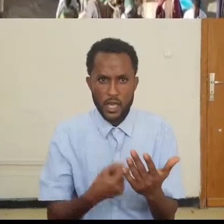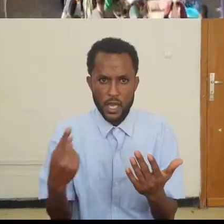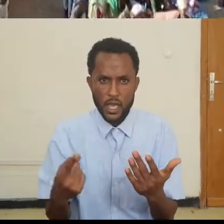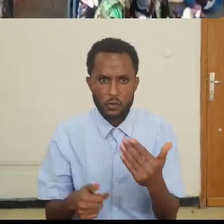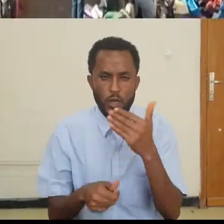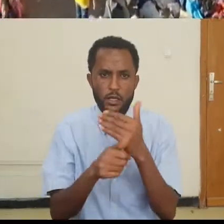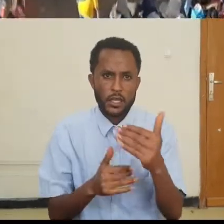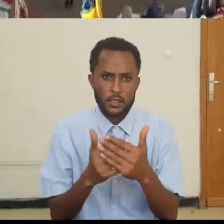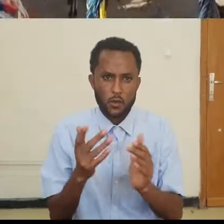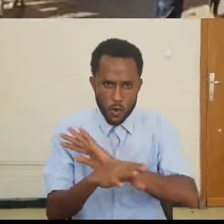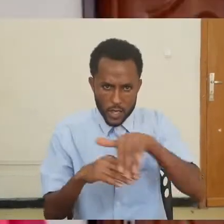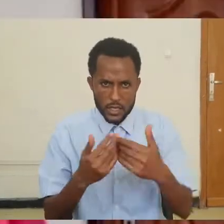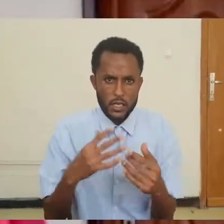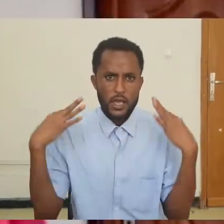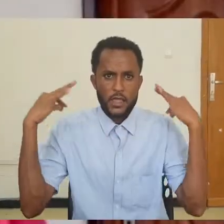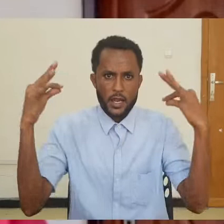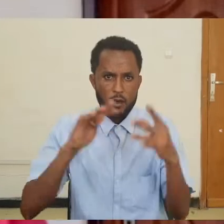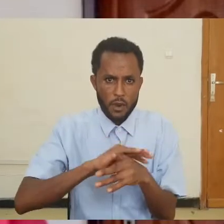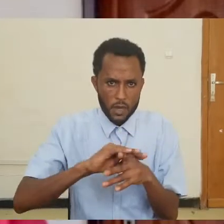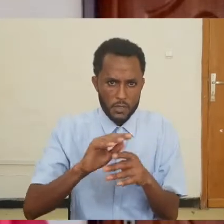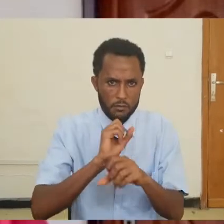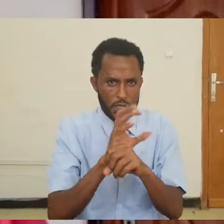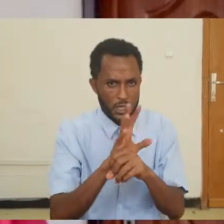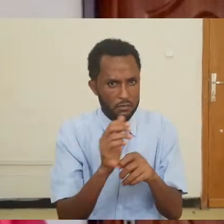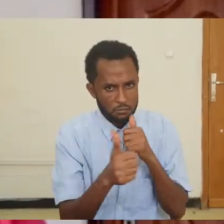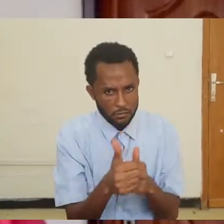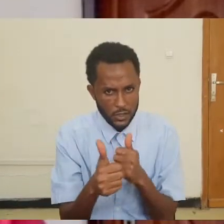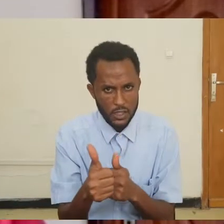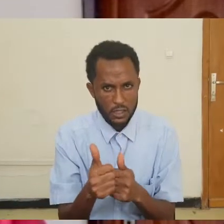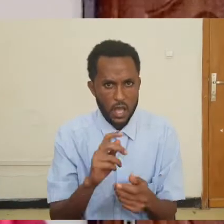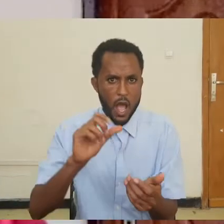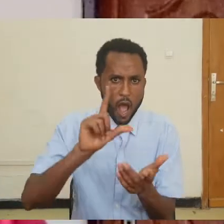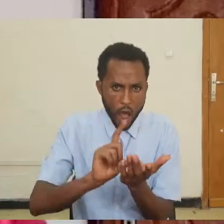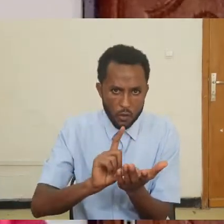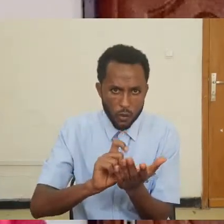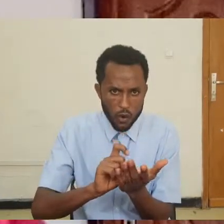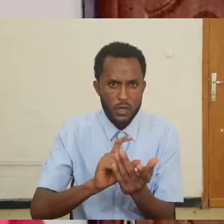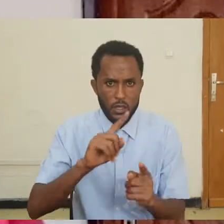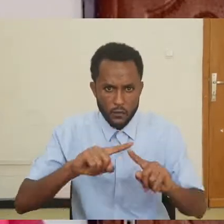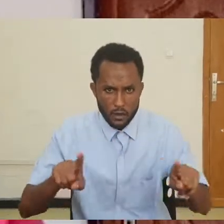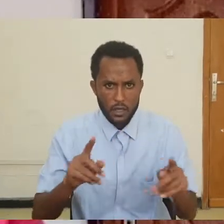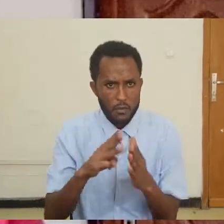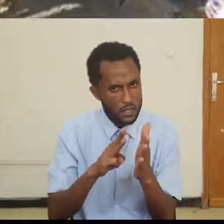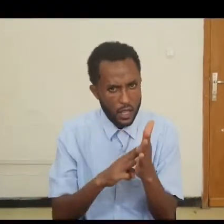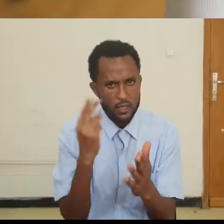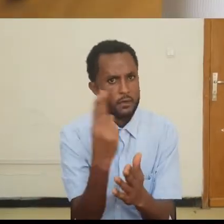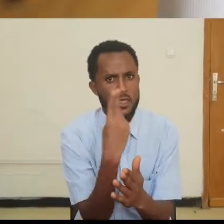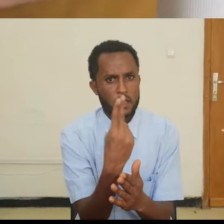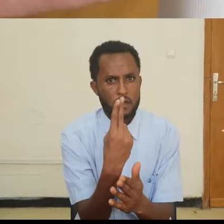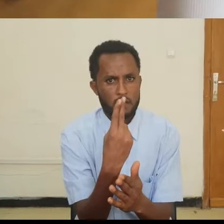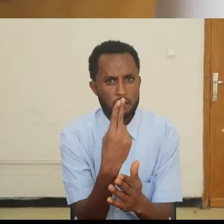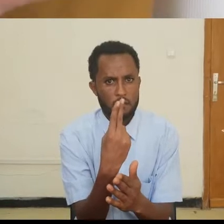ህዝብ በሚበዛባቸው ቦታዎች አለመሄድ። እኛም ኢትዮጵያውያን እንግዲህ ይሄ ጣጣ አይደርሰን ሁላችንም የጤና ባለሙያዎች ምክር